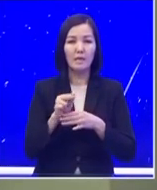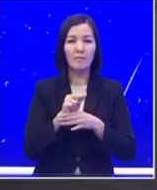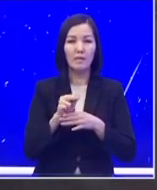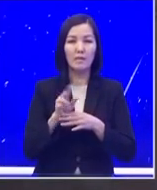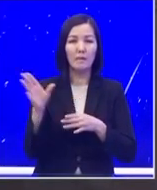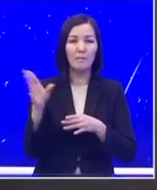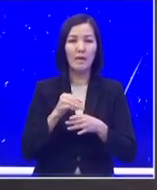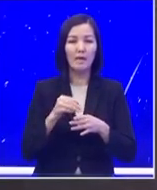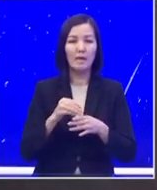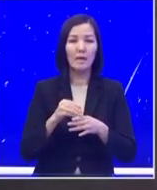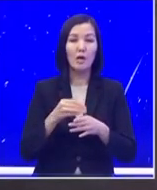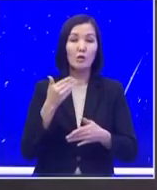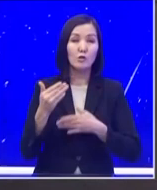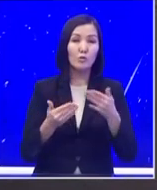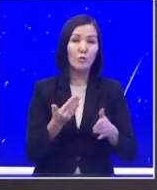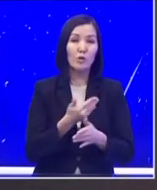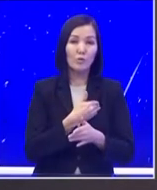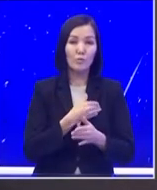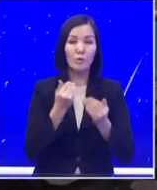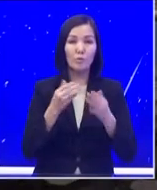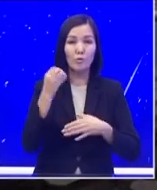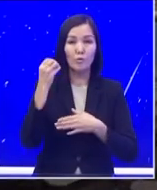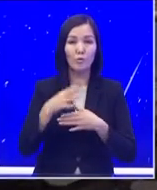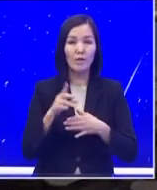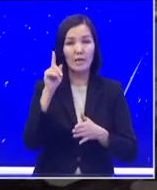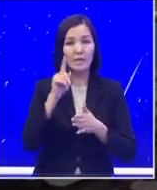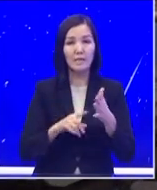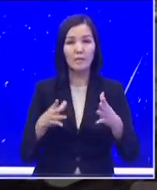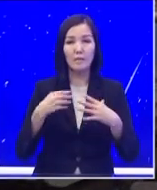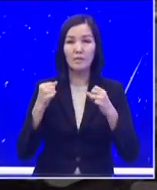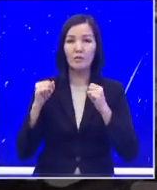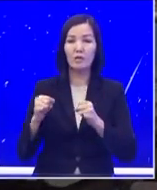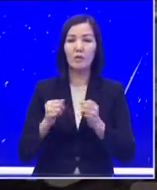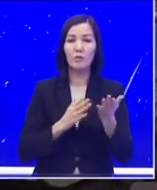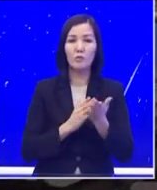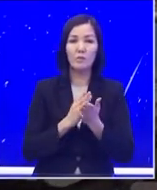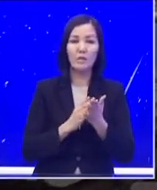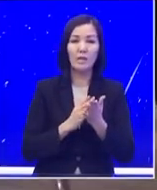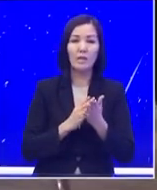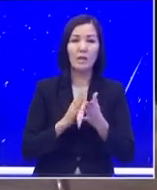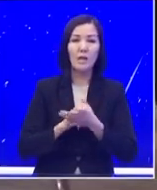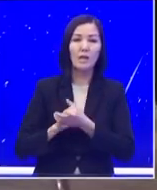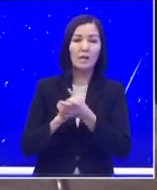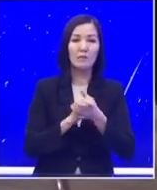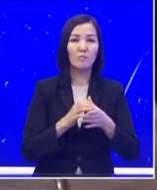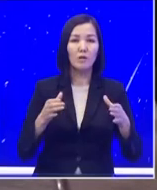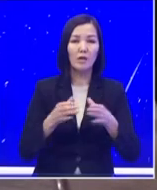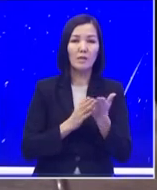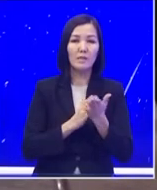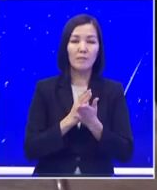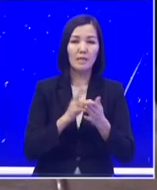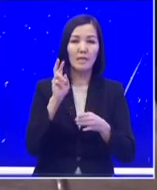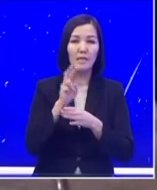Барлығы аяққа нық тұруға үмітті. Бүгін бұл орталыққа сенім денсаулық сақтау жүйесі жұмыскерлерінің салалық кәсіподағының қызметкерлері